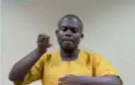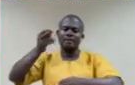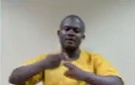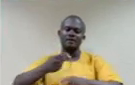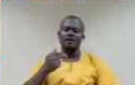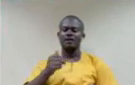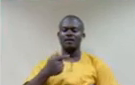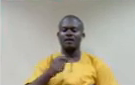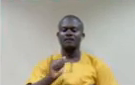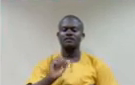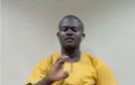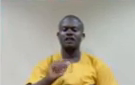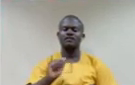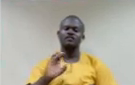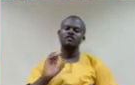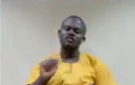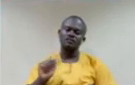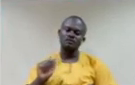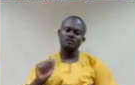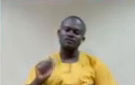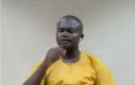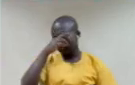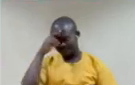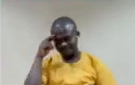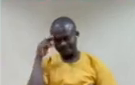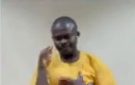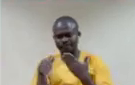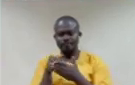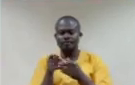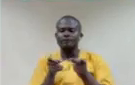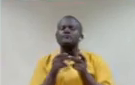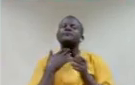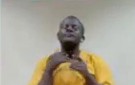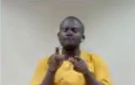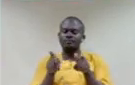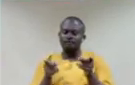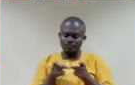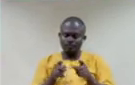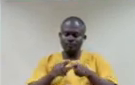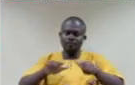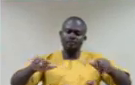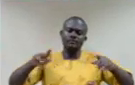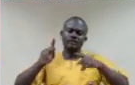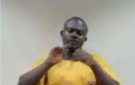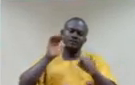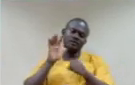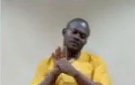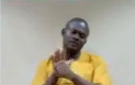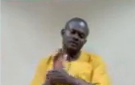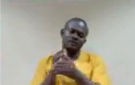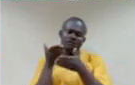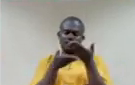zitwa gacaca nuko abantu bashakaga ahantu barambuye hakwiriye kandi hari benshi